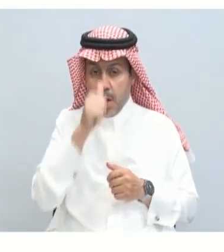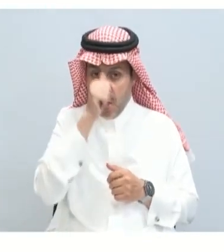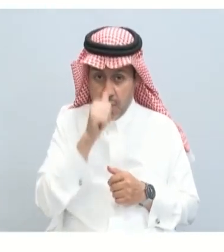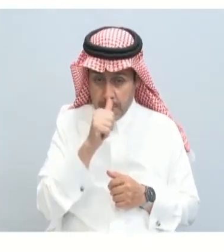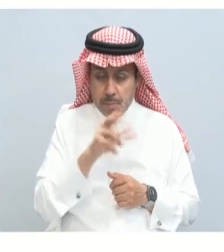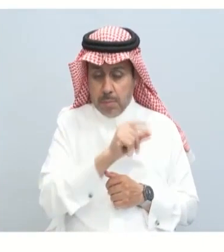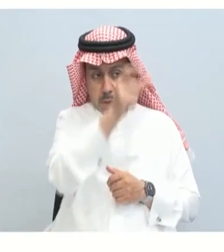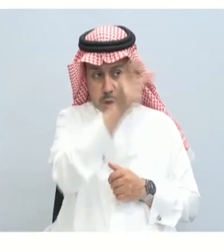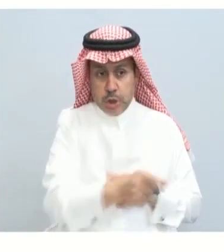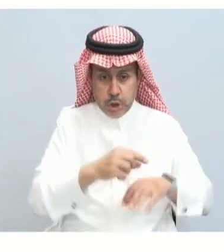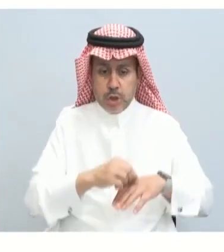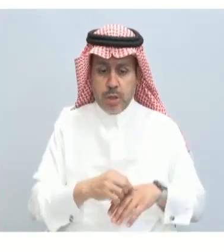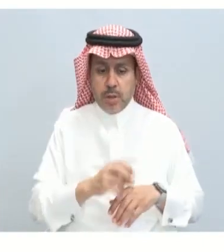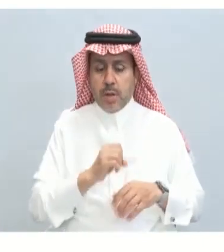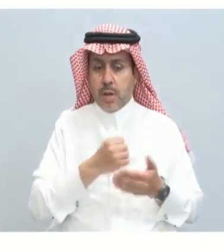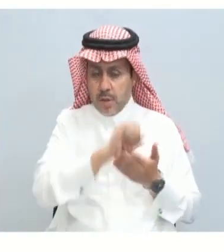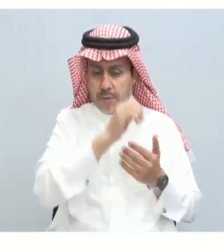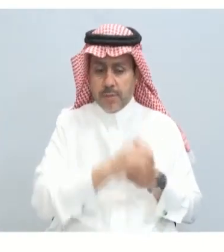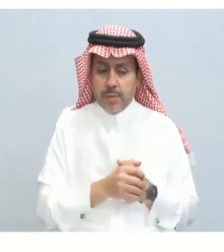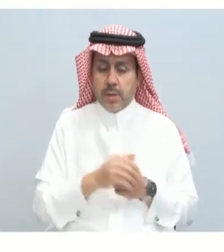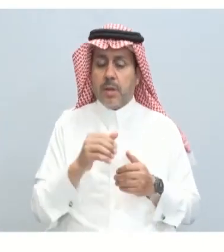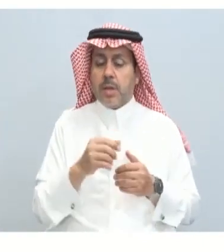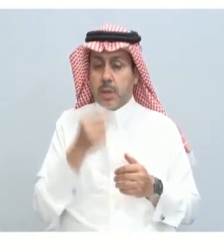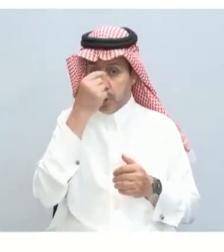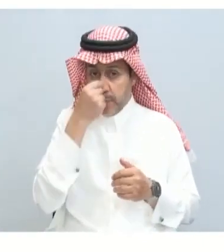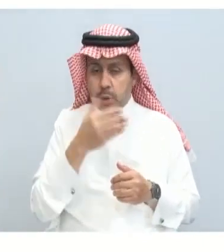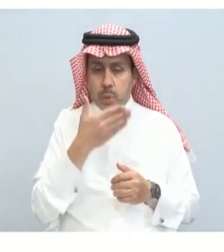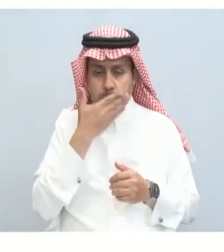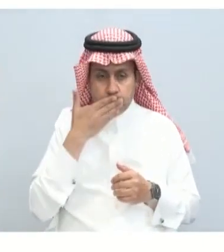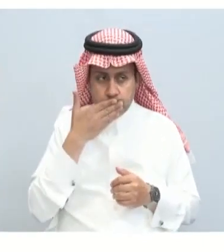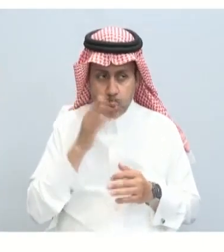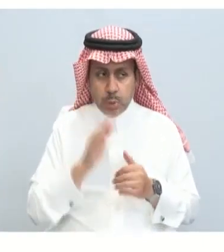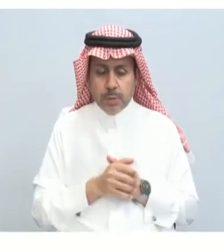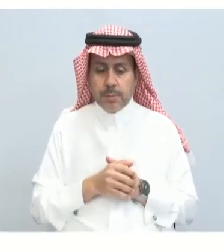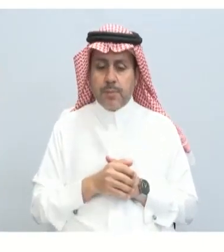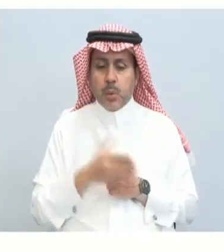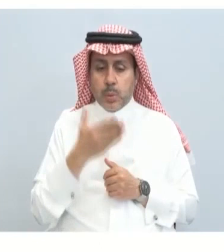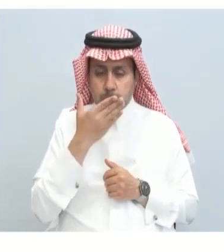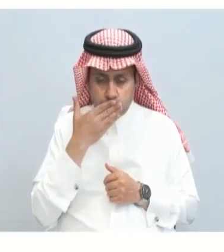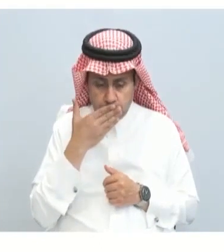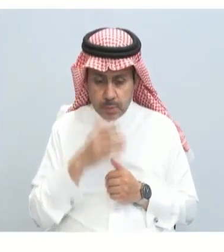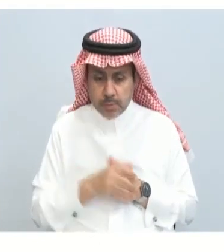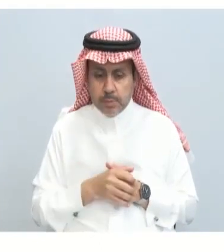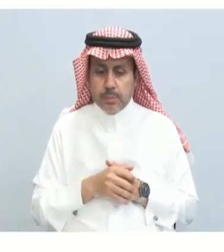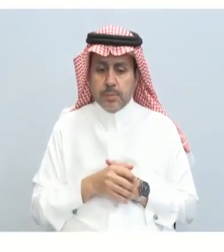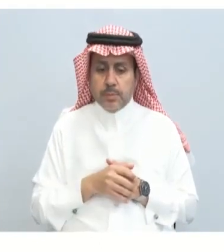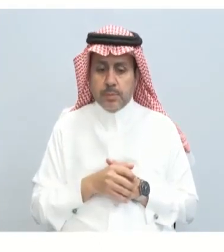ثم حذف المشبه به وبقي وابقى شيء من خصائصه هو السكوت سكتا هو السكوت قال